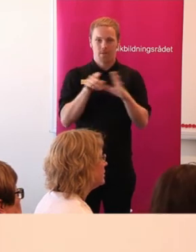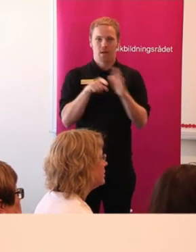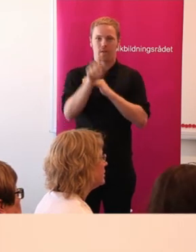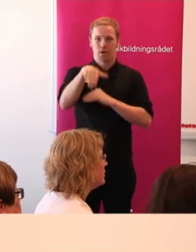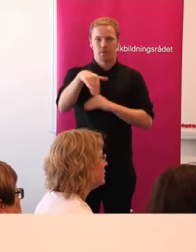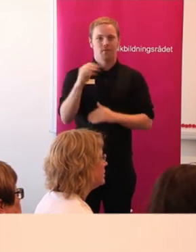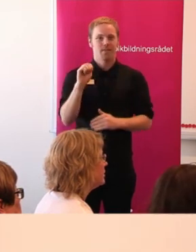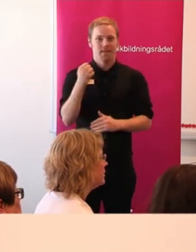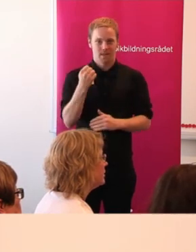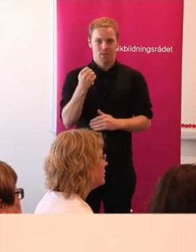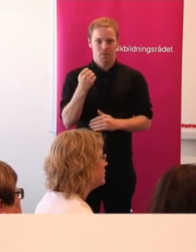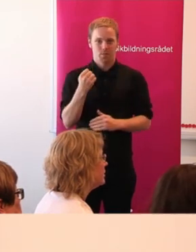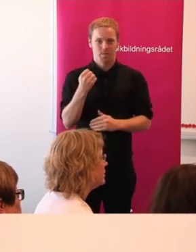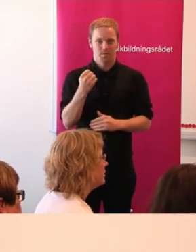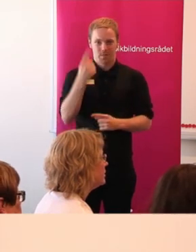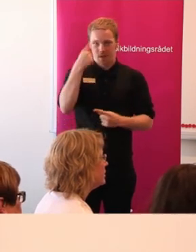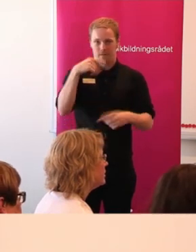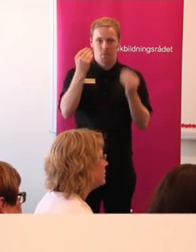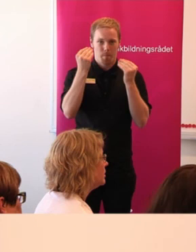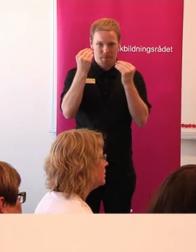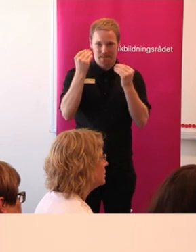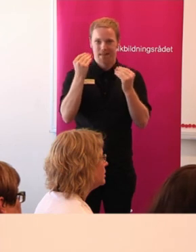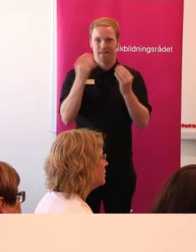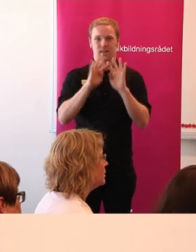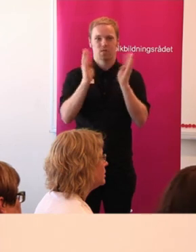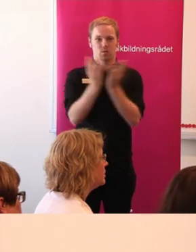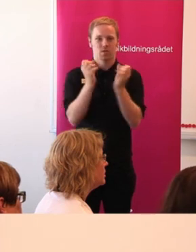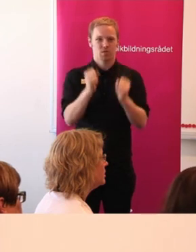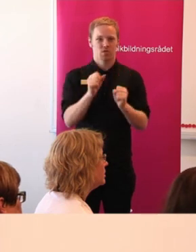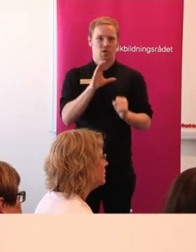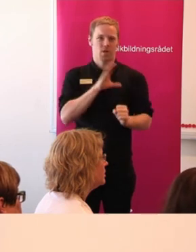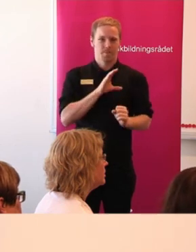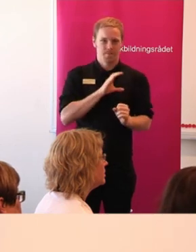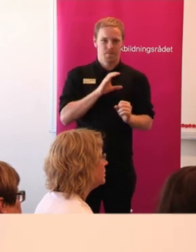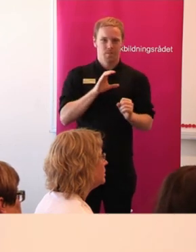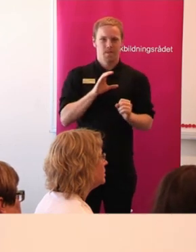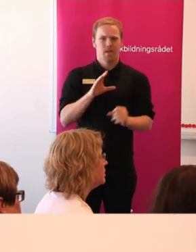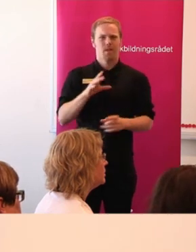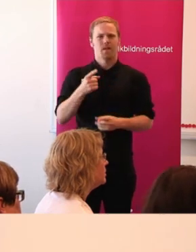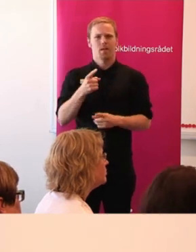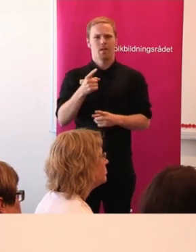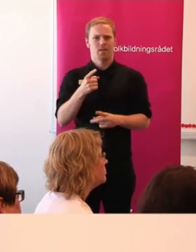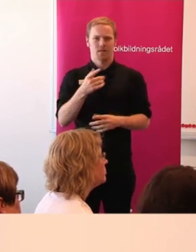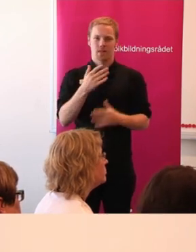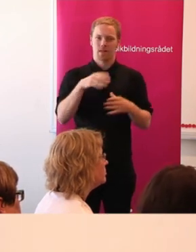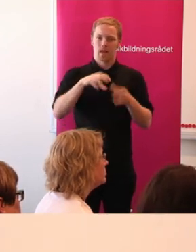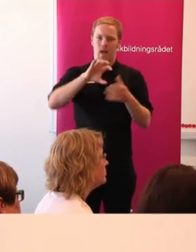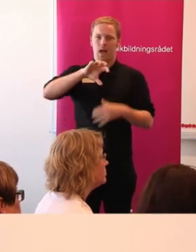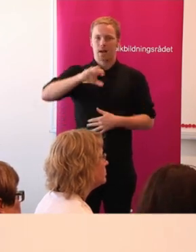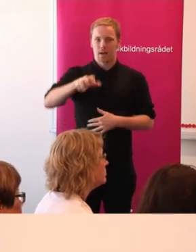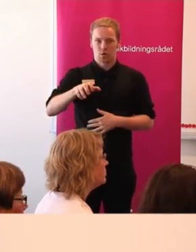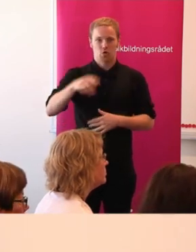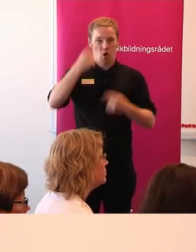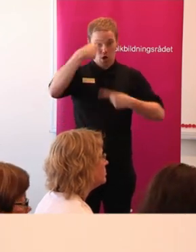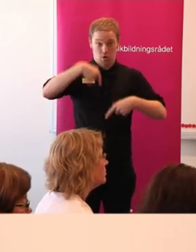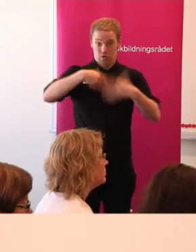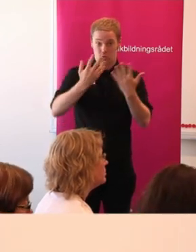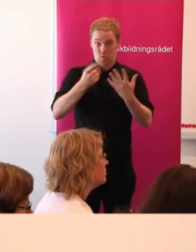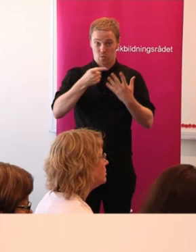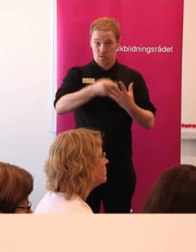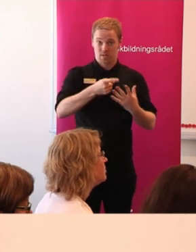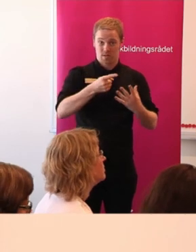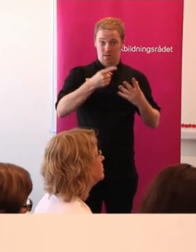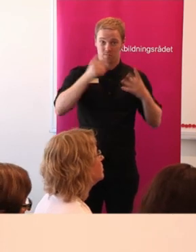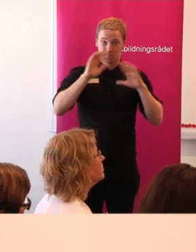9:15, kommer Folkbildningsrådet att arrangera ett nytt seminarium som heter Bryr sig den regionala kulturen om folkbildningen? Så missa inte